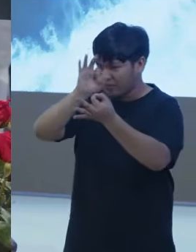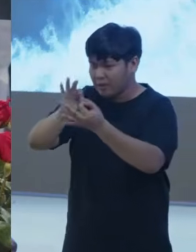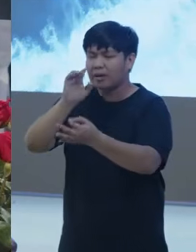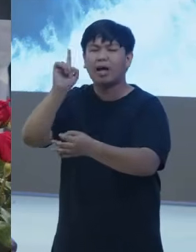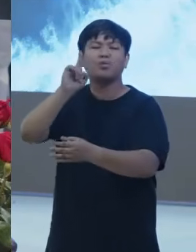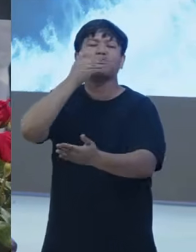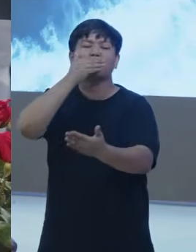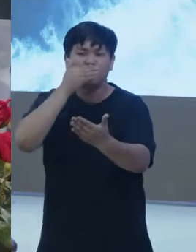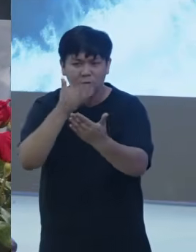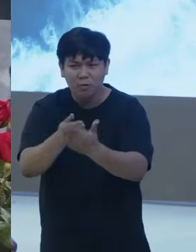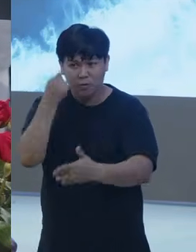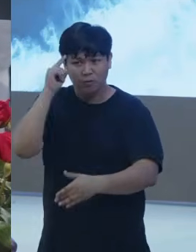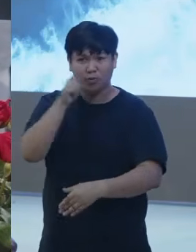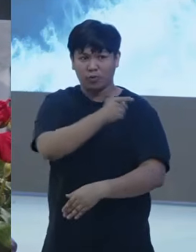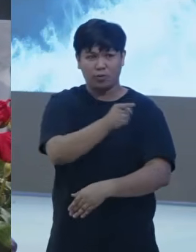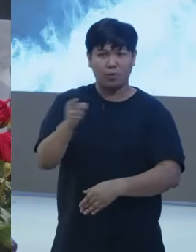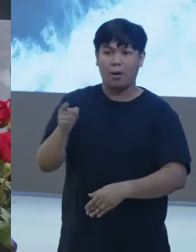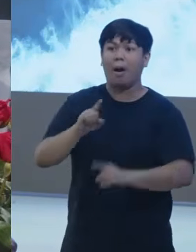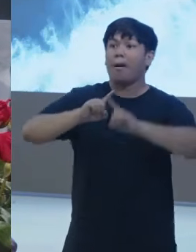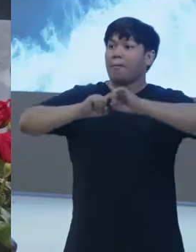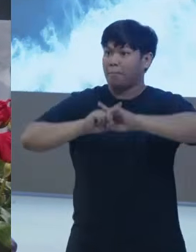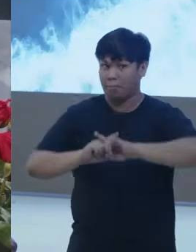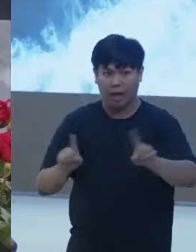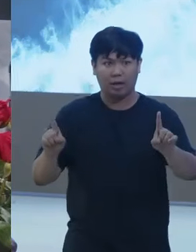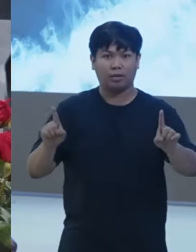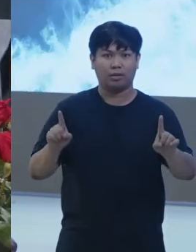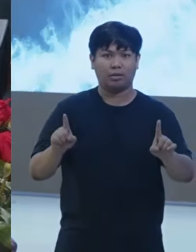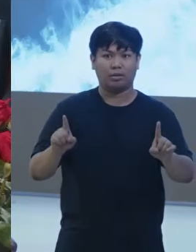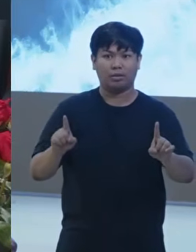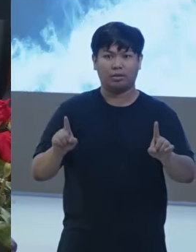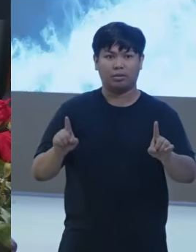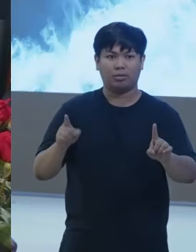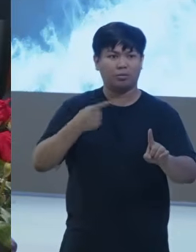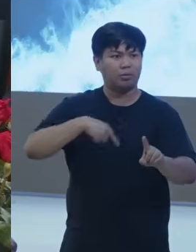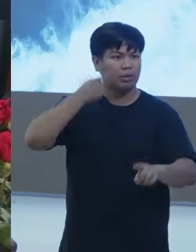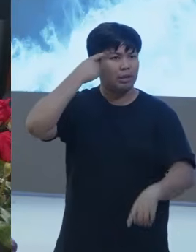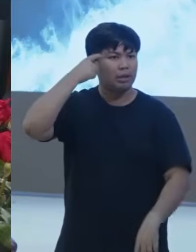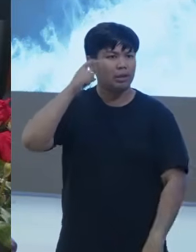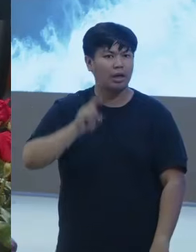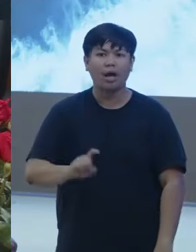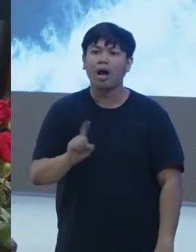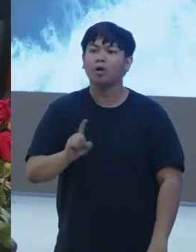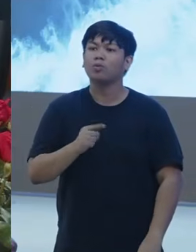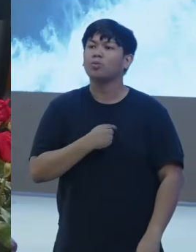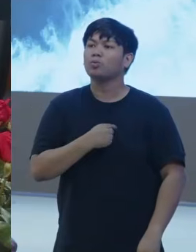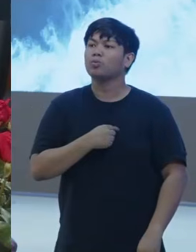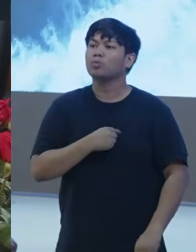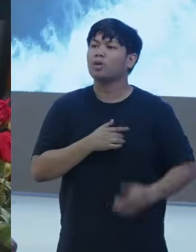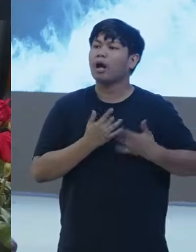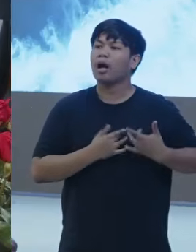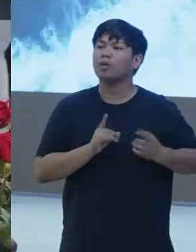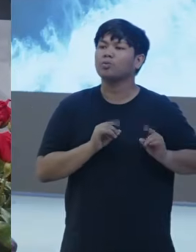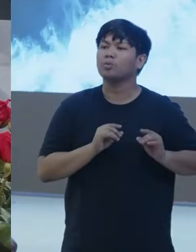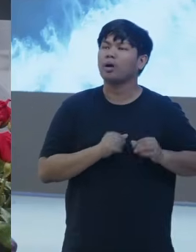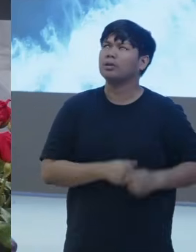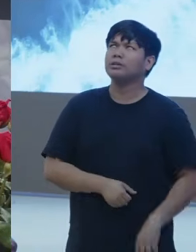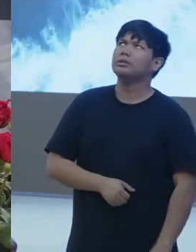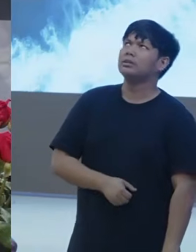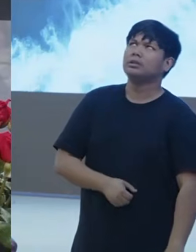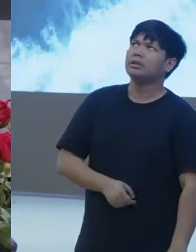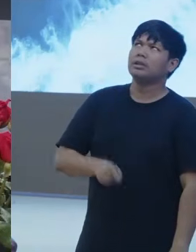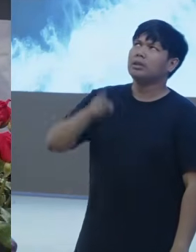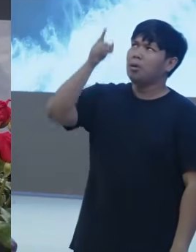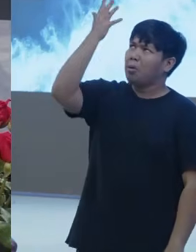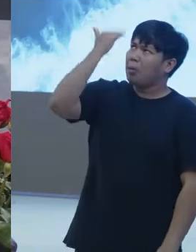Kuminsan ikinagagalit natin kapag kumikilos ng ganito ang ating Diyos. So para din